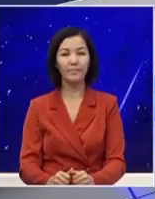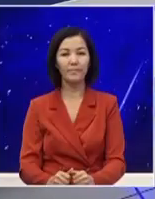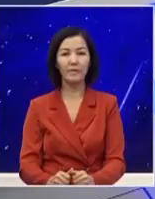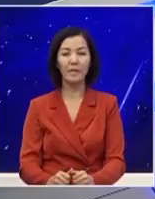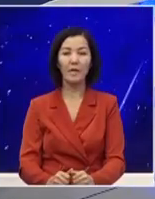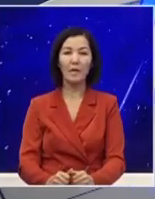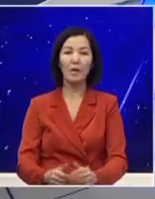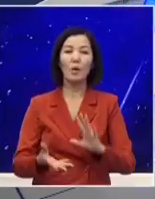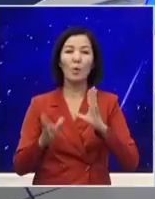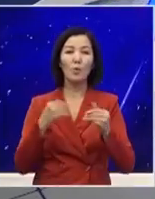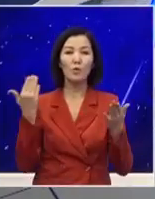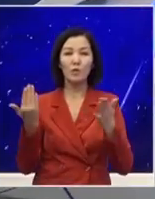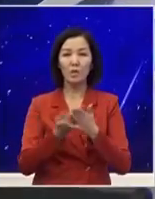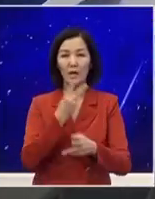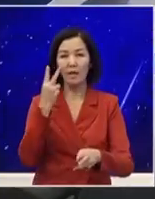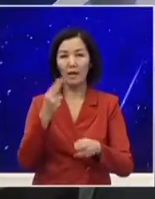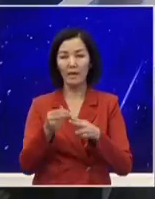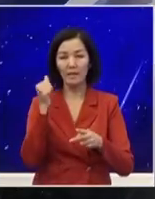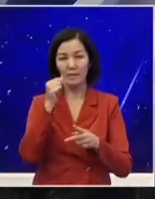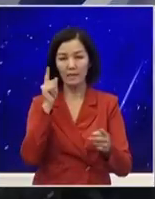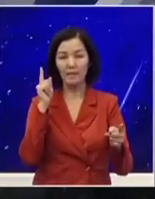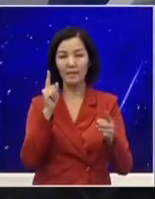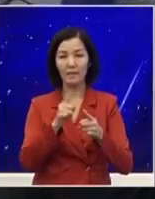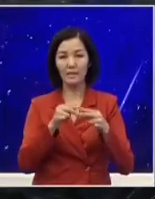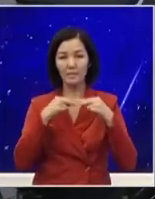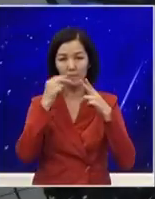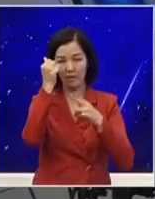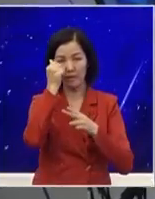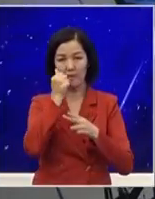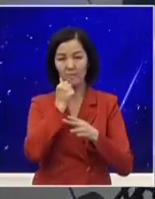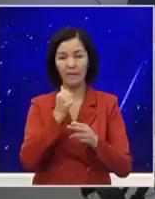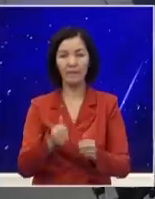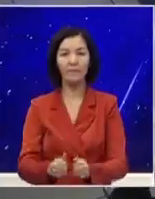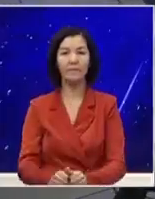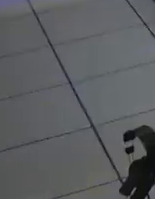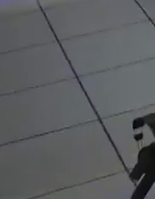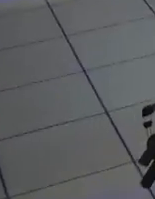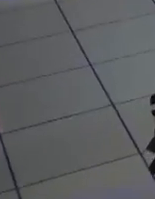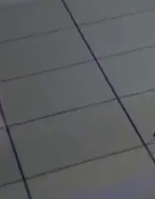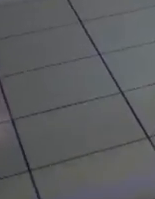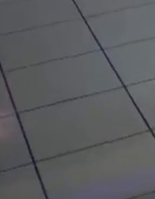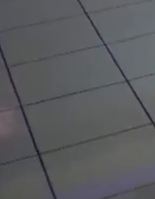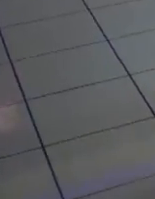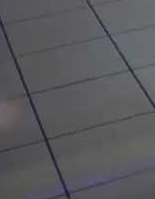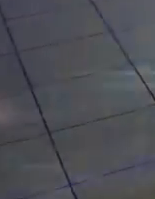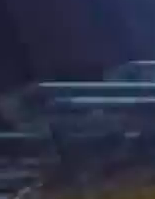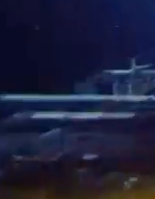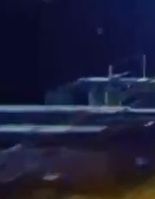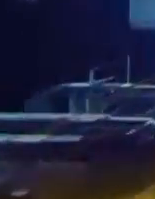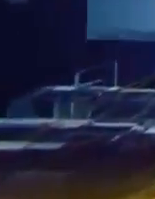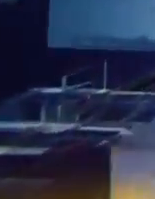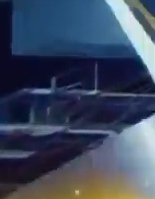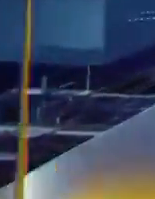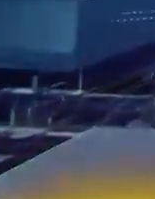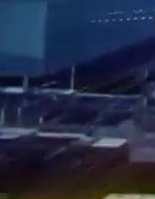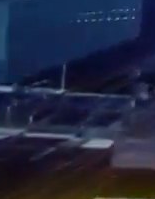Қымбатты көрермен, бүгінге келіп түскен ақпараттар легі осындай. Назарларыңызға рахмет. Амандықпен жүздескенше.